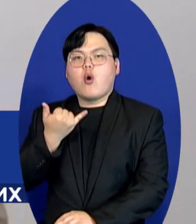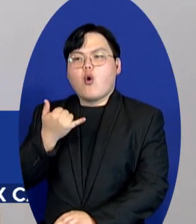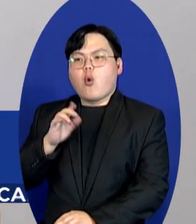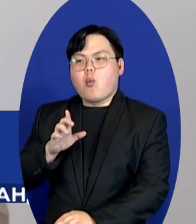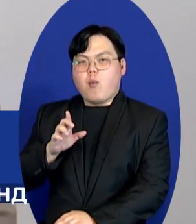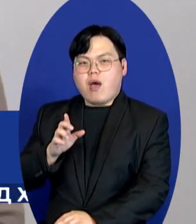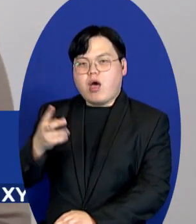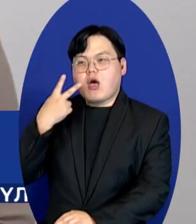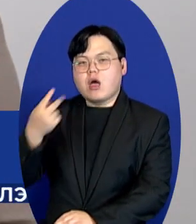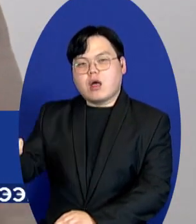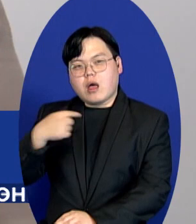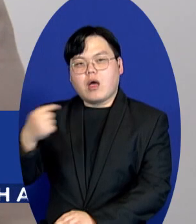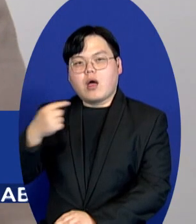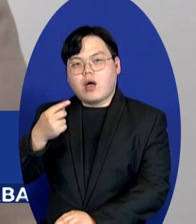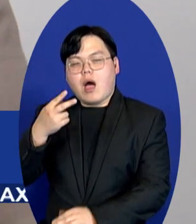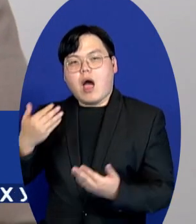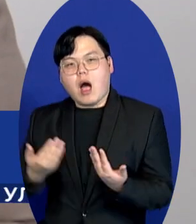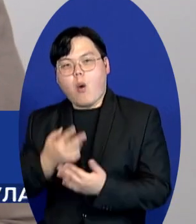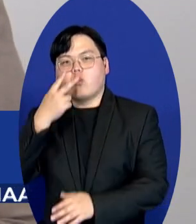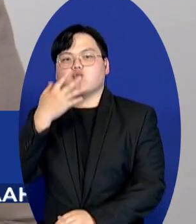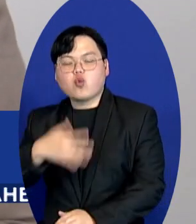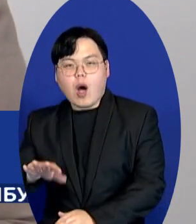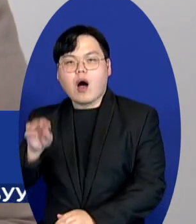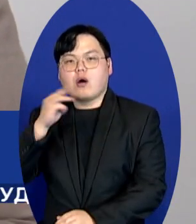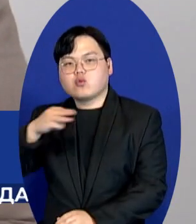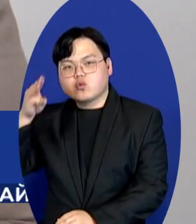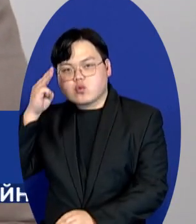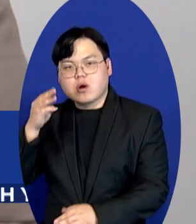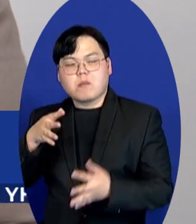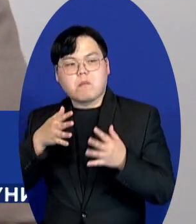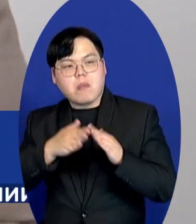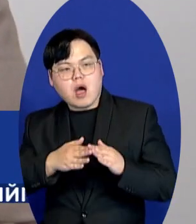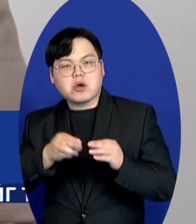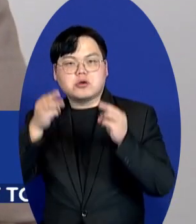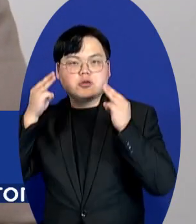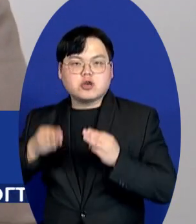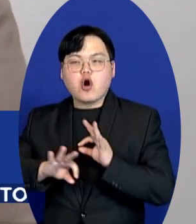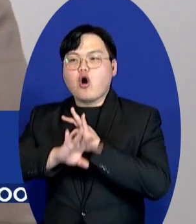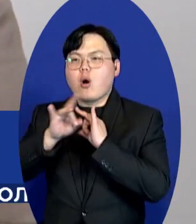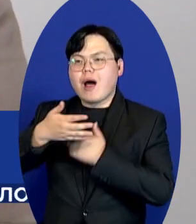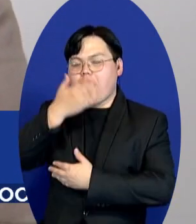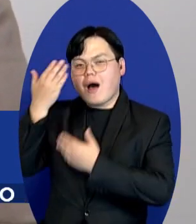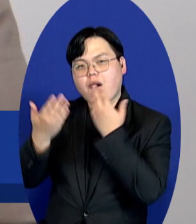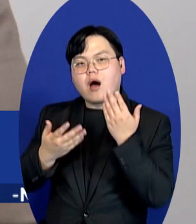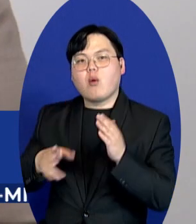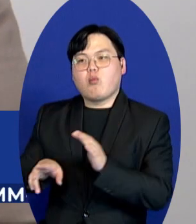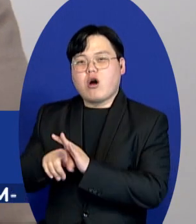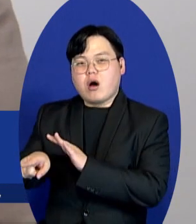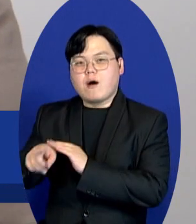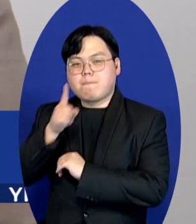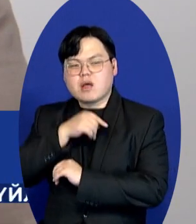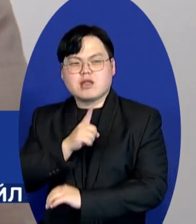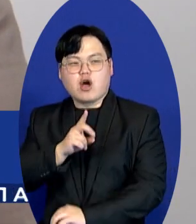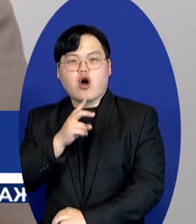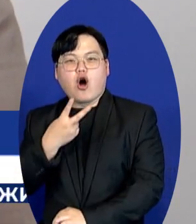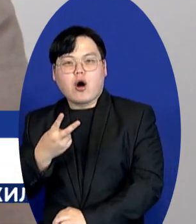одоо ерөнхийдөө амьдраад бас тодорхой хэмжээний байр сууцаа шийдэх ийм одоо туршлыг хурамтуулсан гэж үзээд 1-2